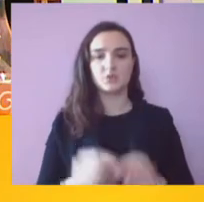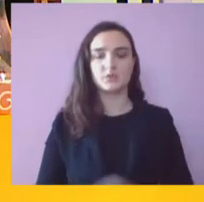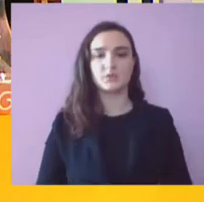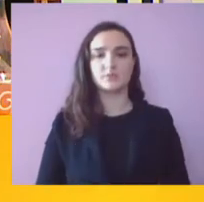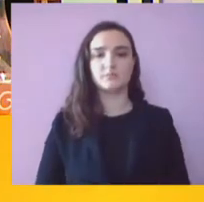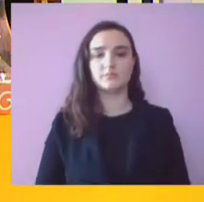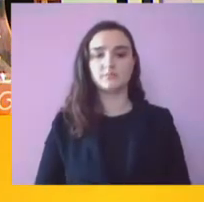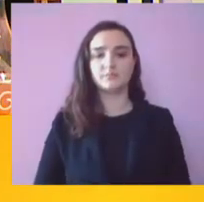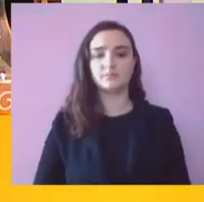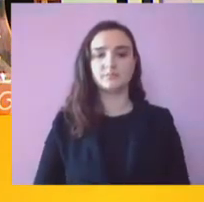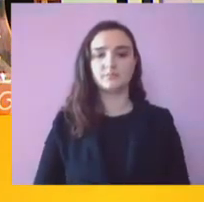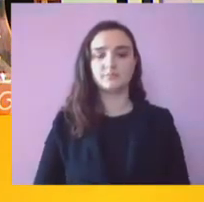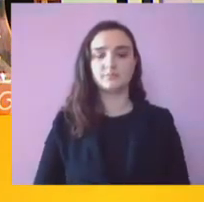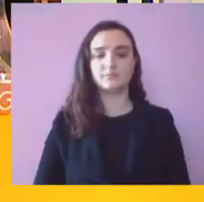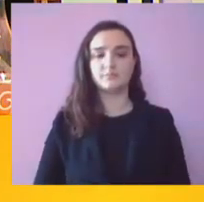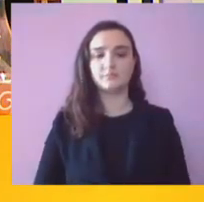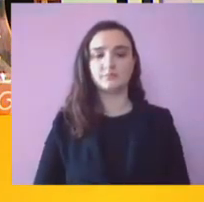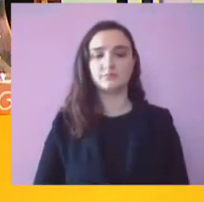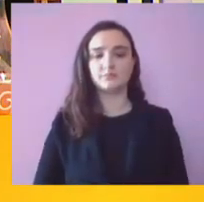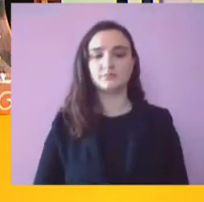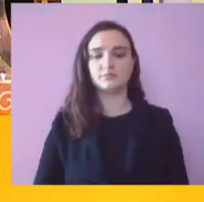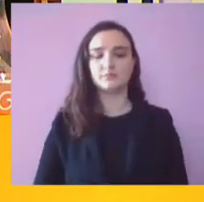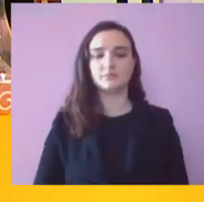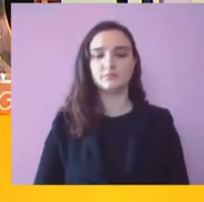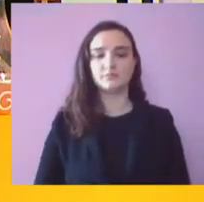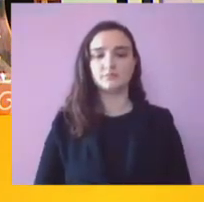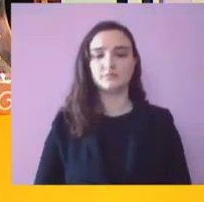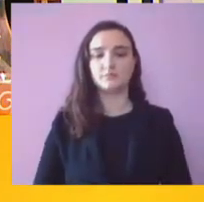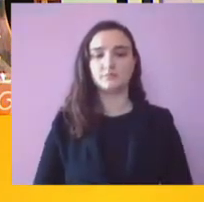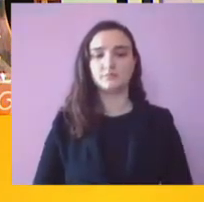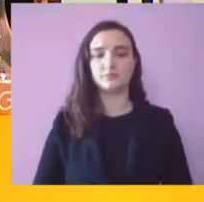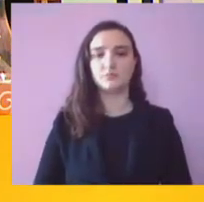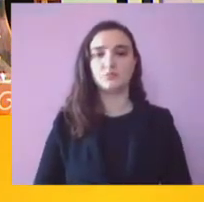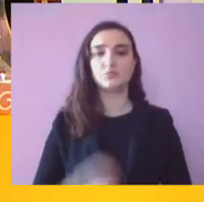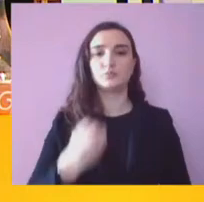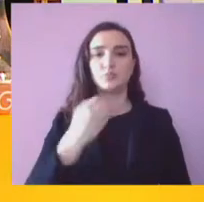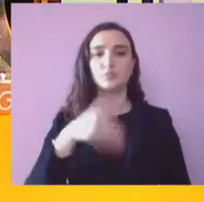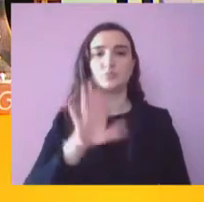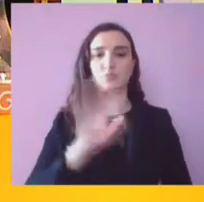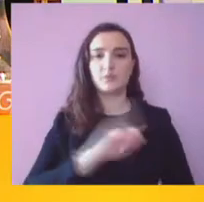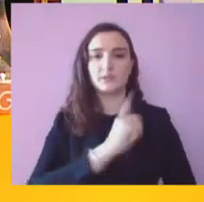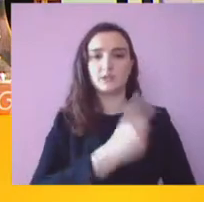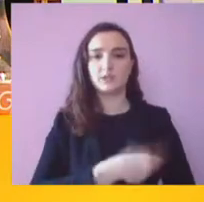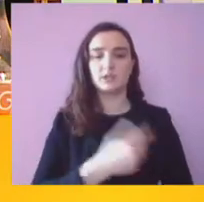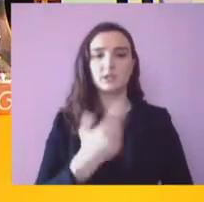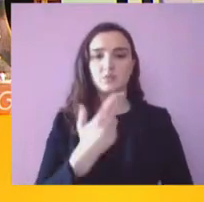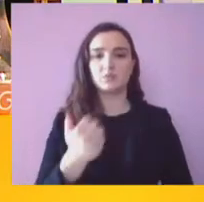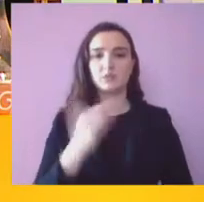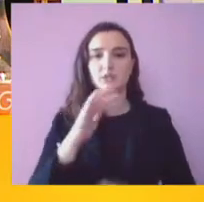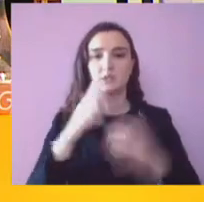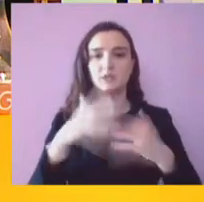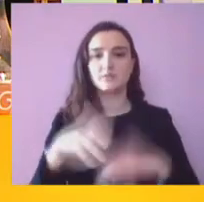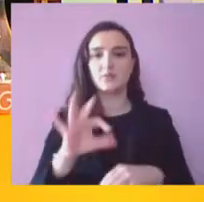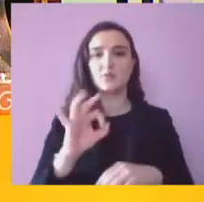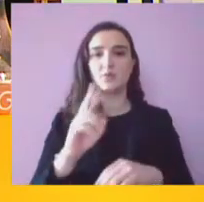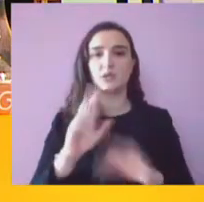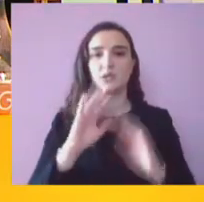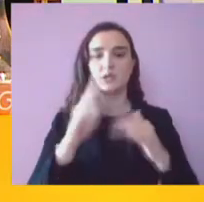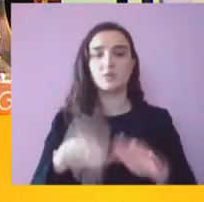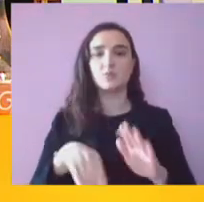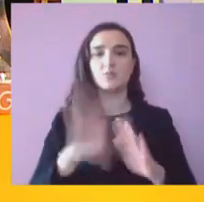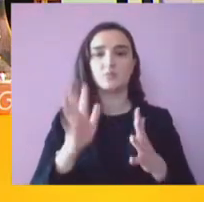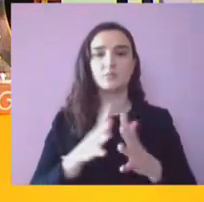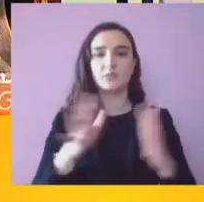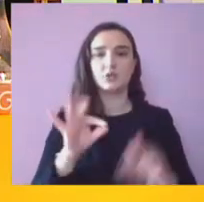სპეციფიკურ მახასიათებლებს და შემდეგ უფრო გავთამამდეთ. რა თქმა უნდა, ზღვის და ოკეანის თევში მეტია იოდის